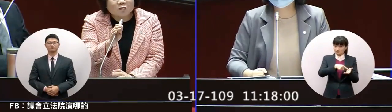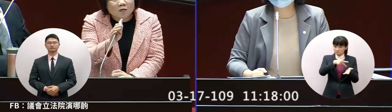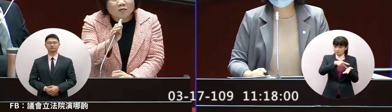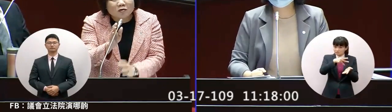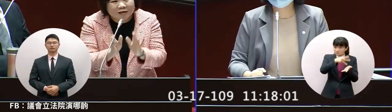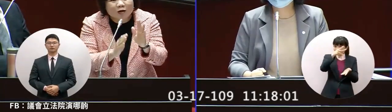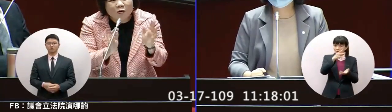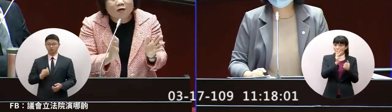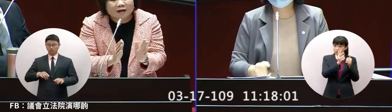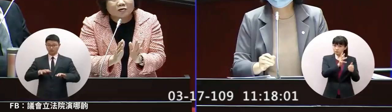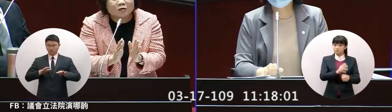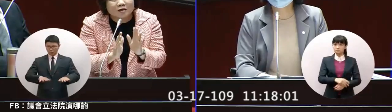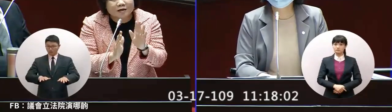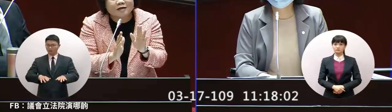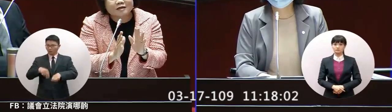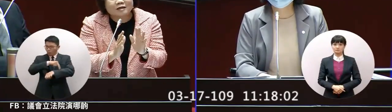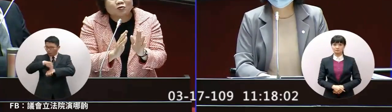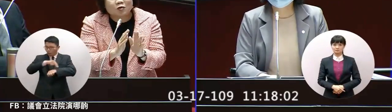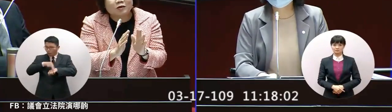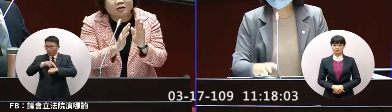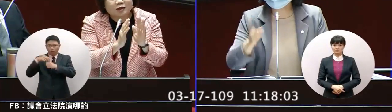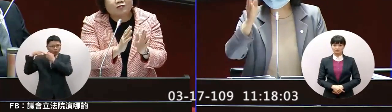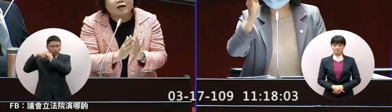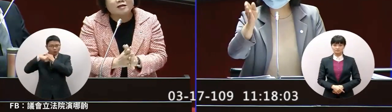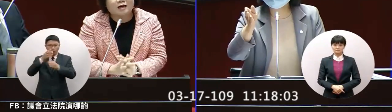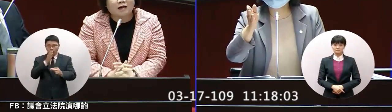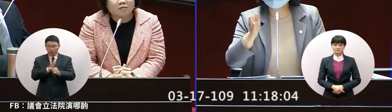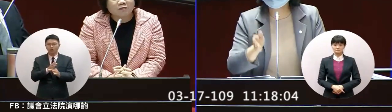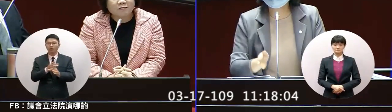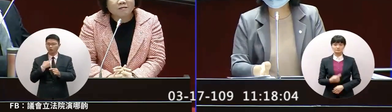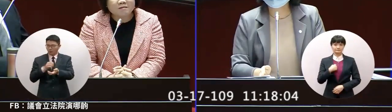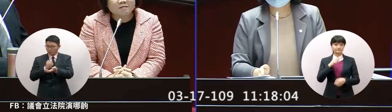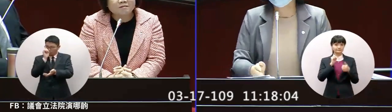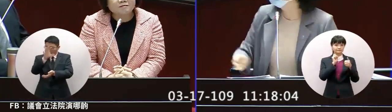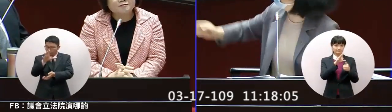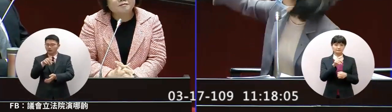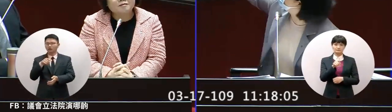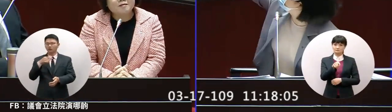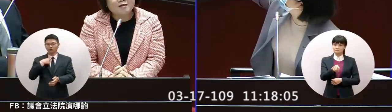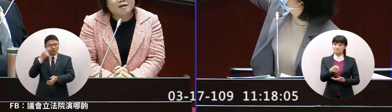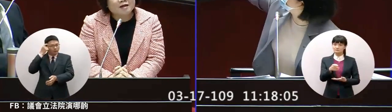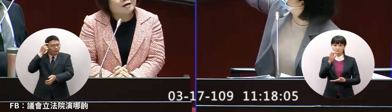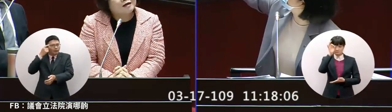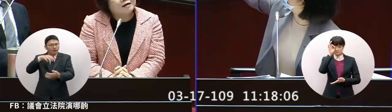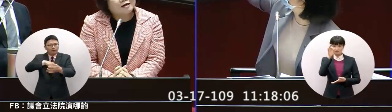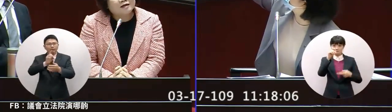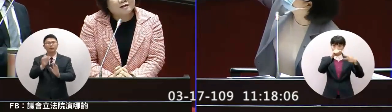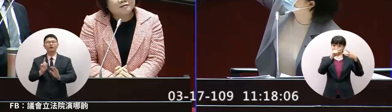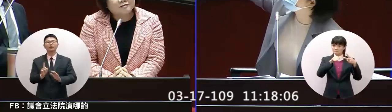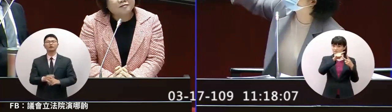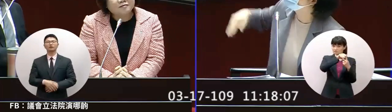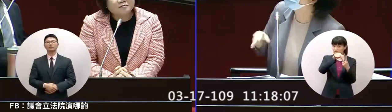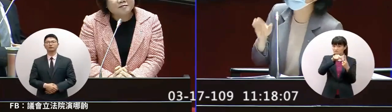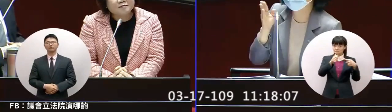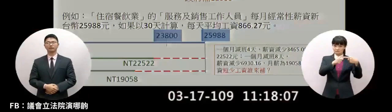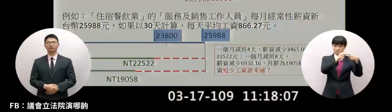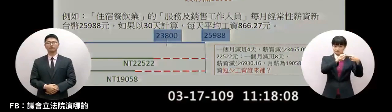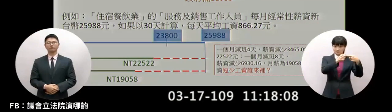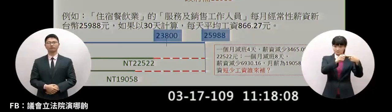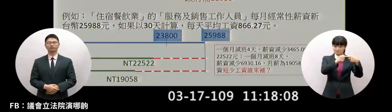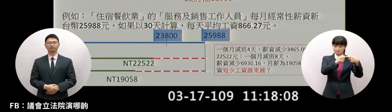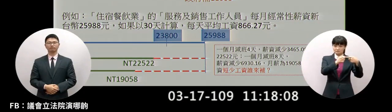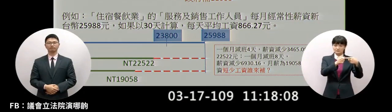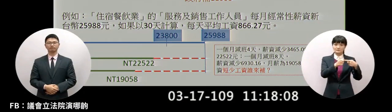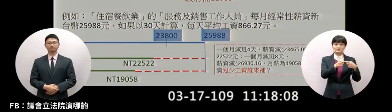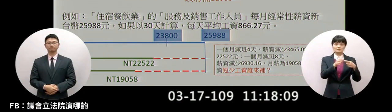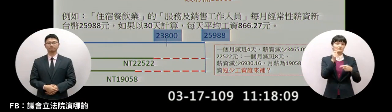了。 我们目前在规划当中，我是跟您说明。 但是我跟你讲这个方向哦，哎，你看这两种你就知道，第一种是这个就是